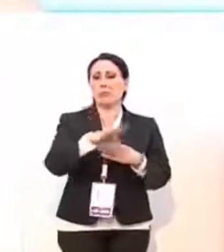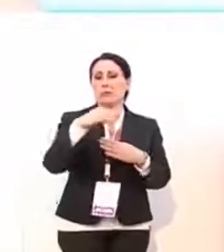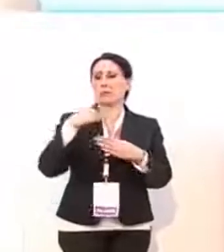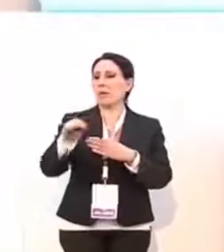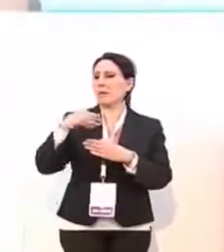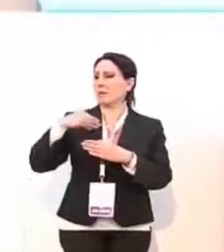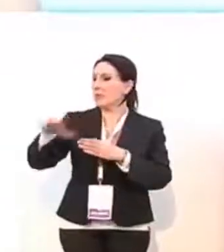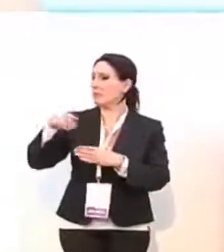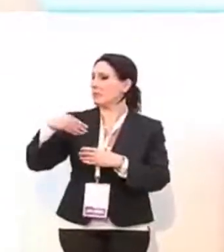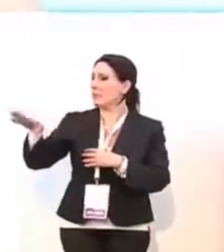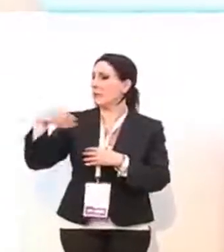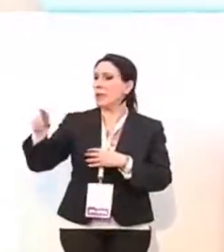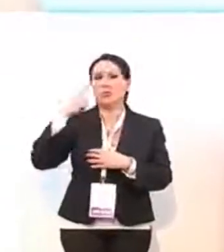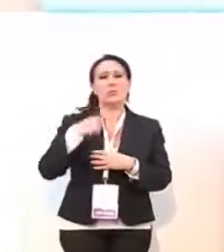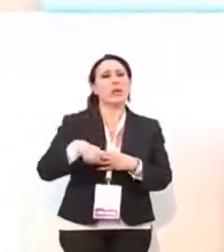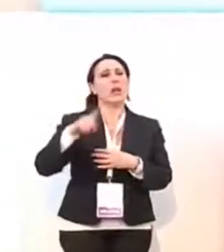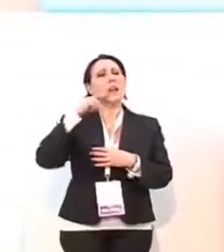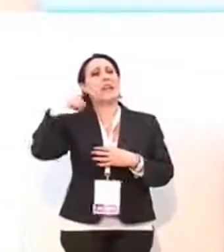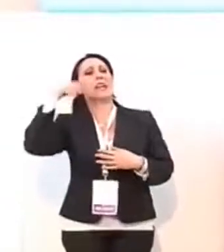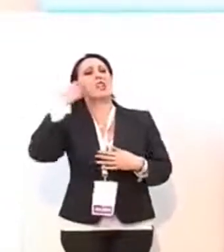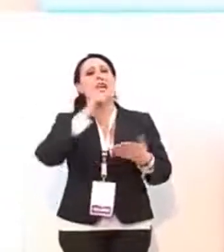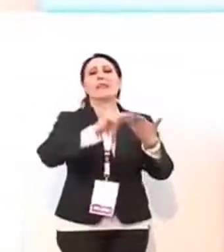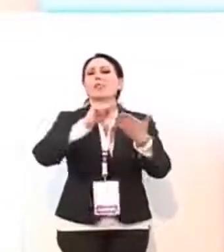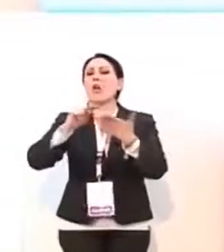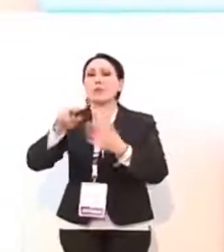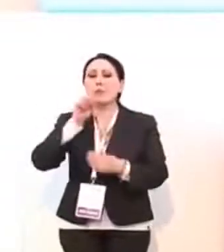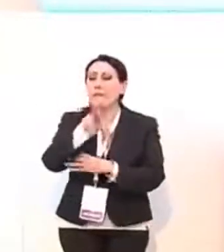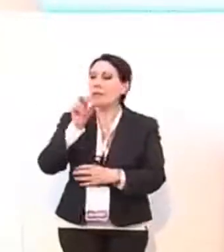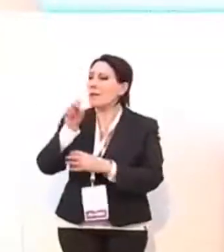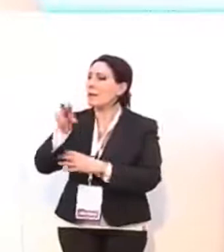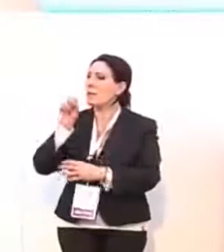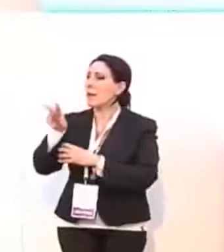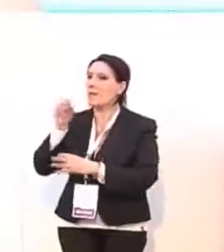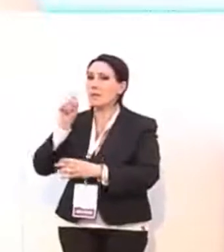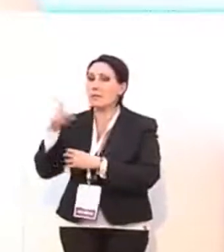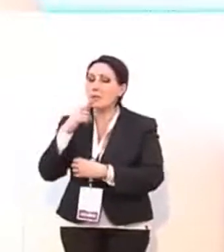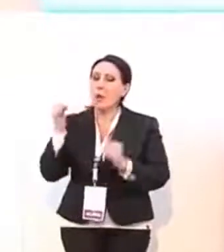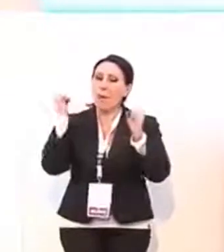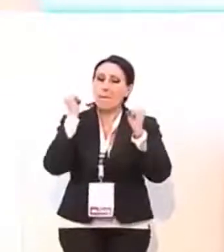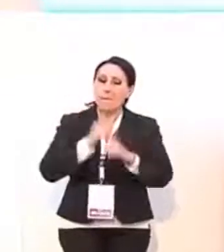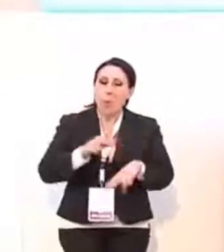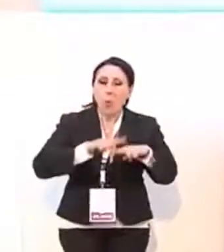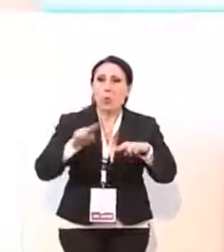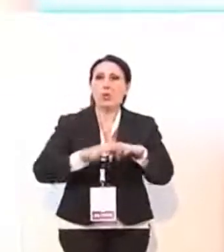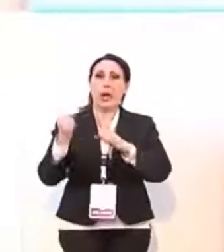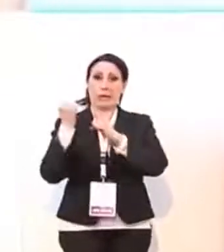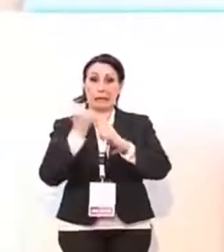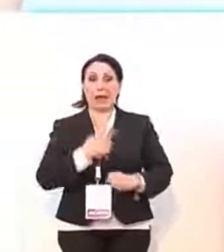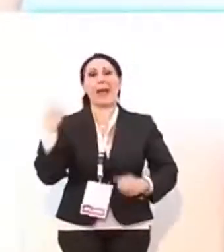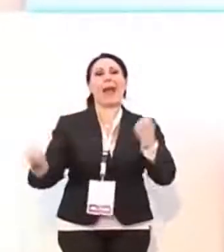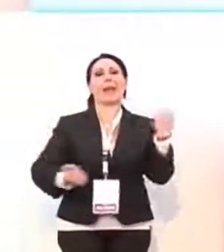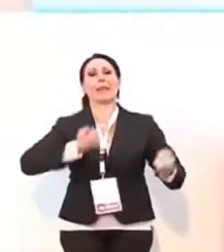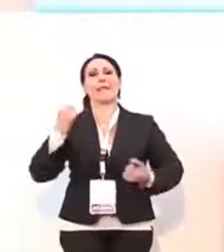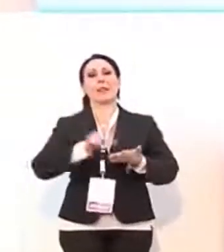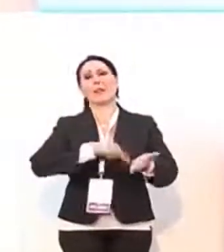dirigenti scolastici delle varie province per dire: utilizzate le istituzioni non per fare propaganda